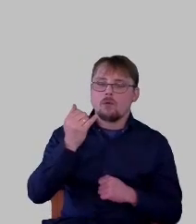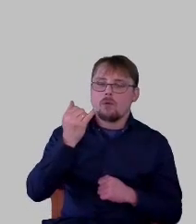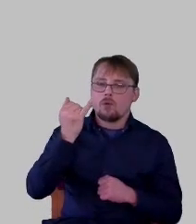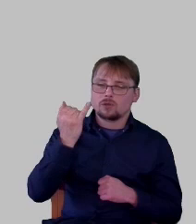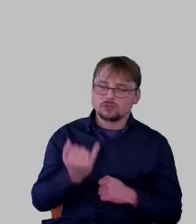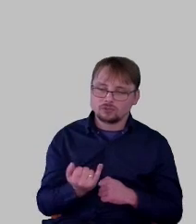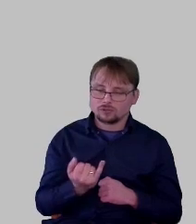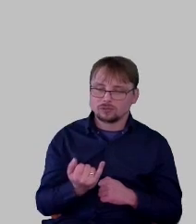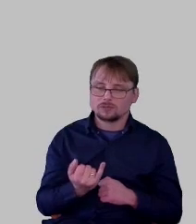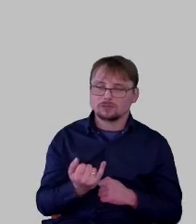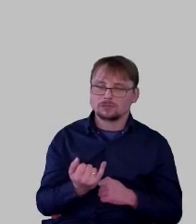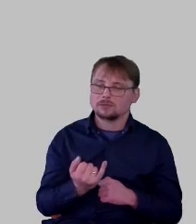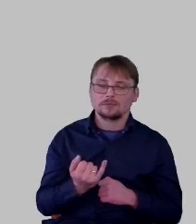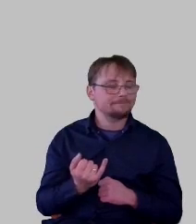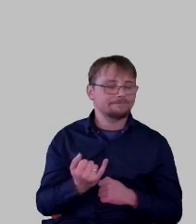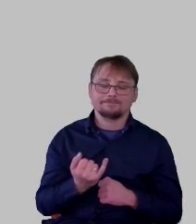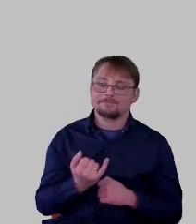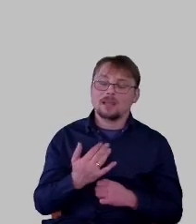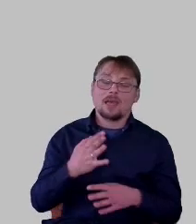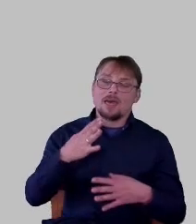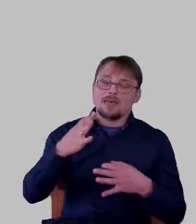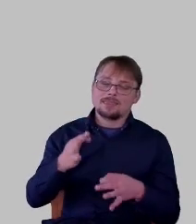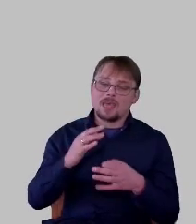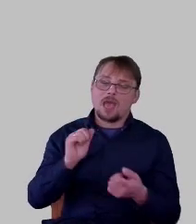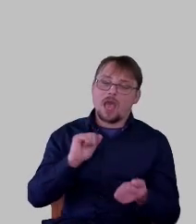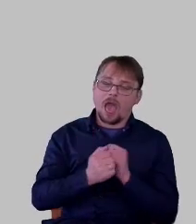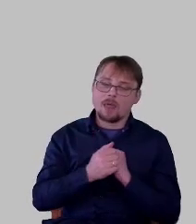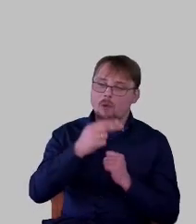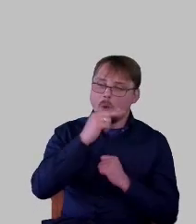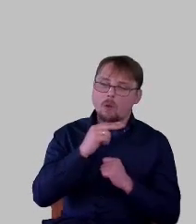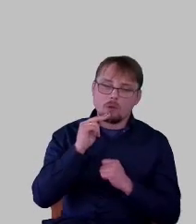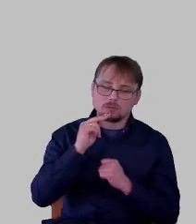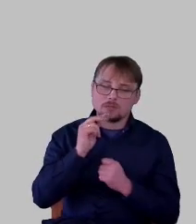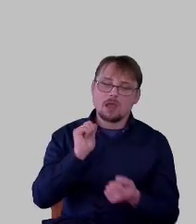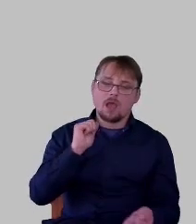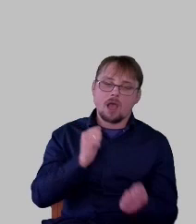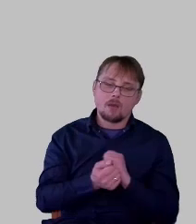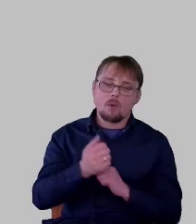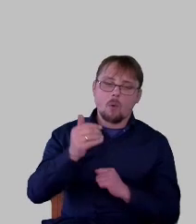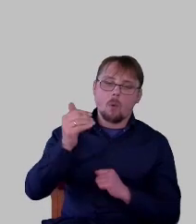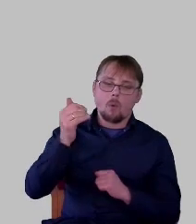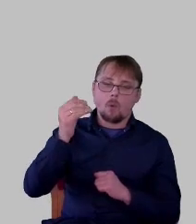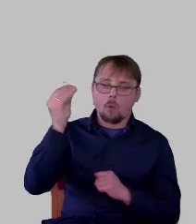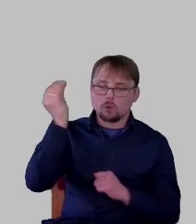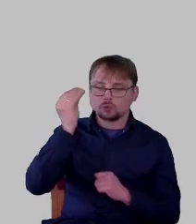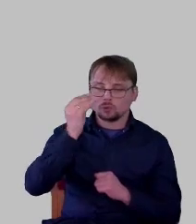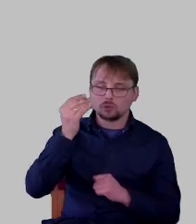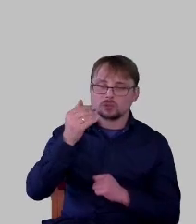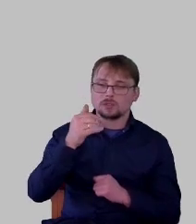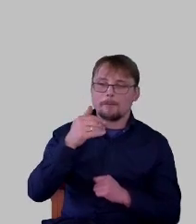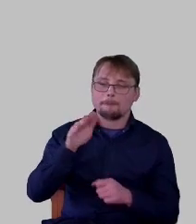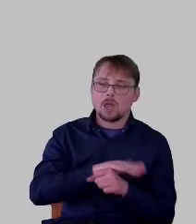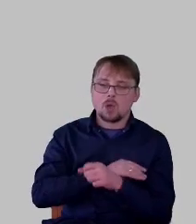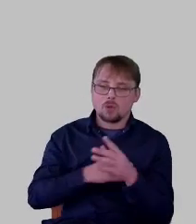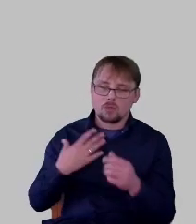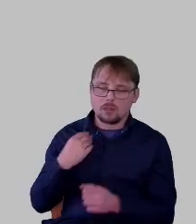może wnioskować o opinię, jest rodzic lub pełnoletni uczeń. Ale to jest, proszę Państwa, pierwsza opinia, którą w przepisach